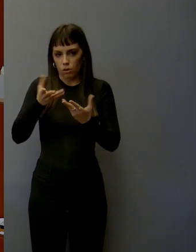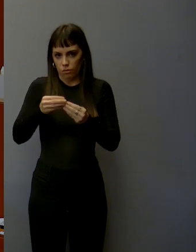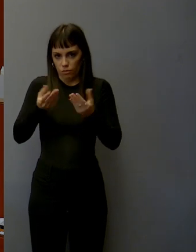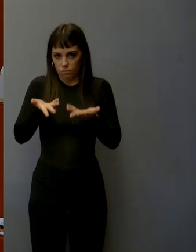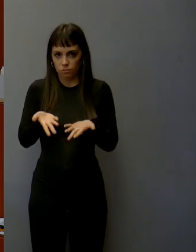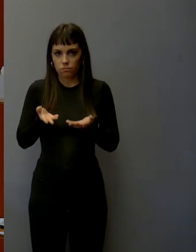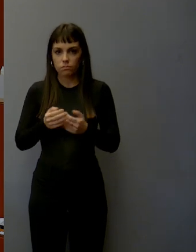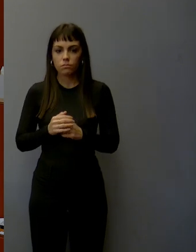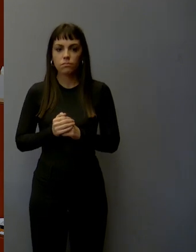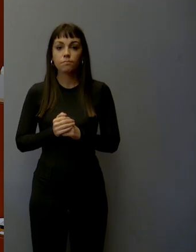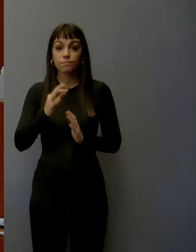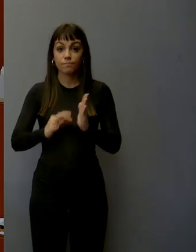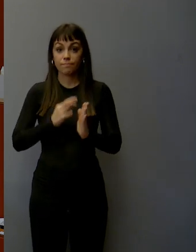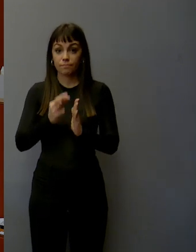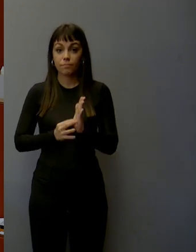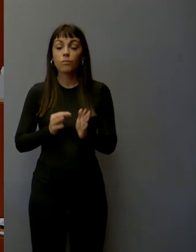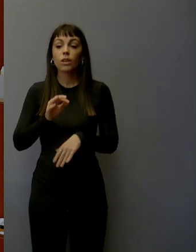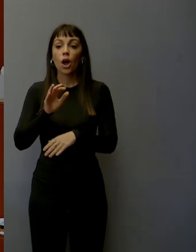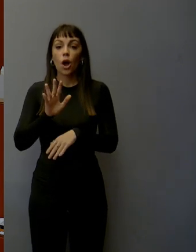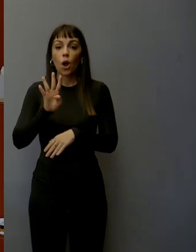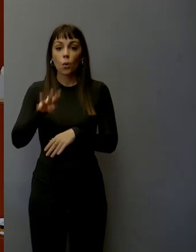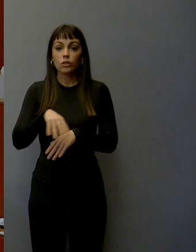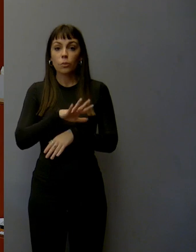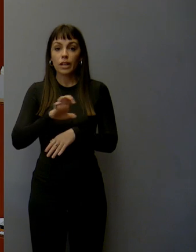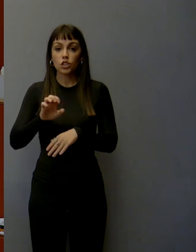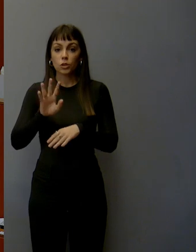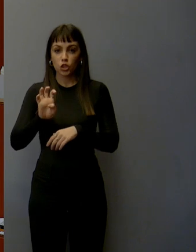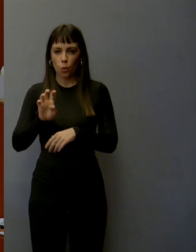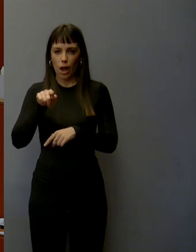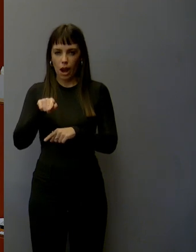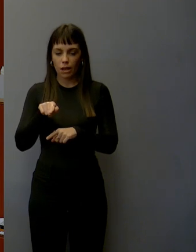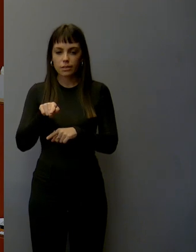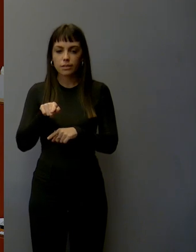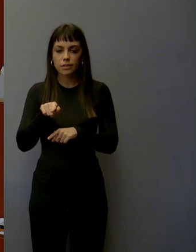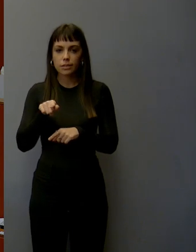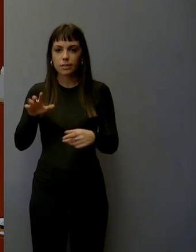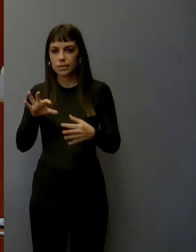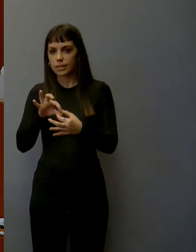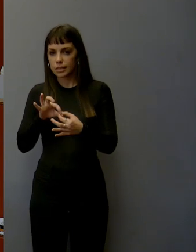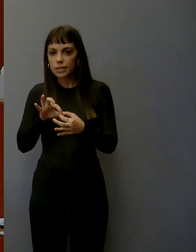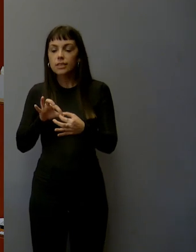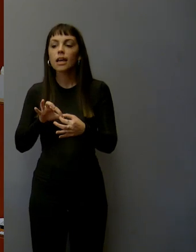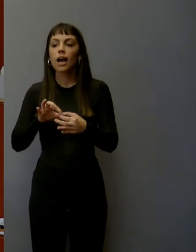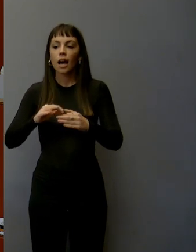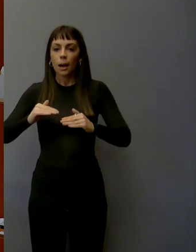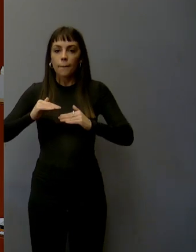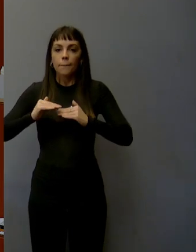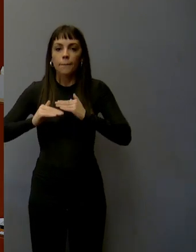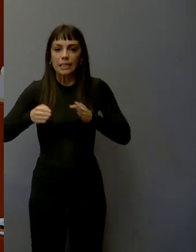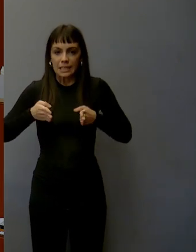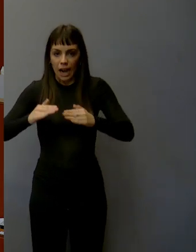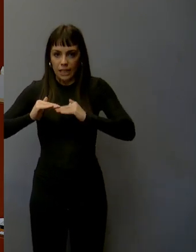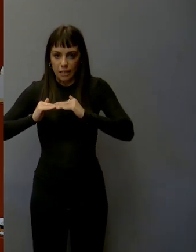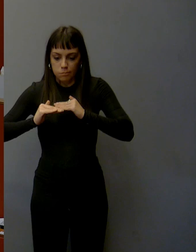andiamo all'ordine del giorno 4.540 il ripristino del manto stradale soprattutto dovuto ai lavori